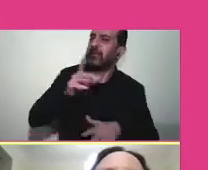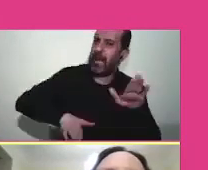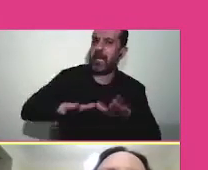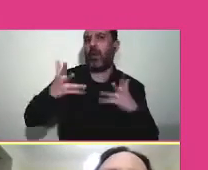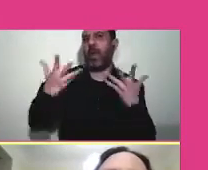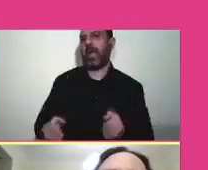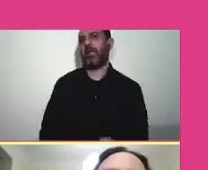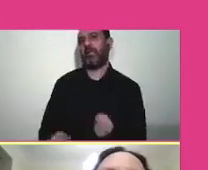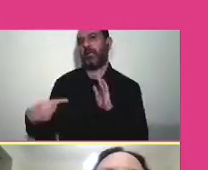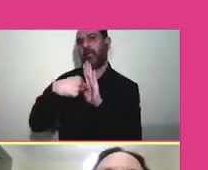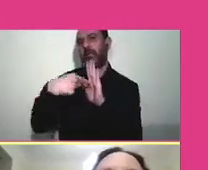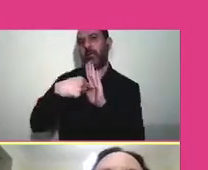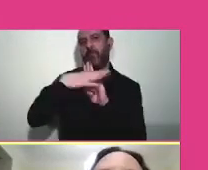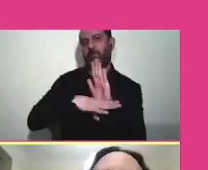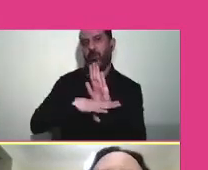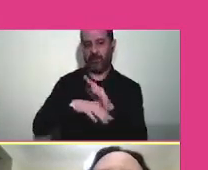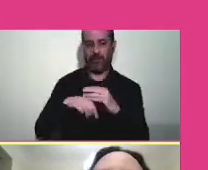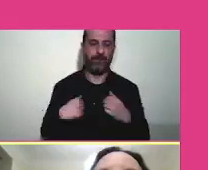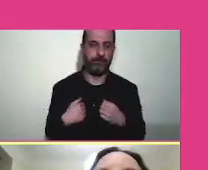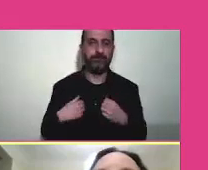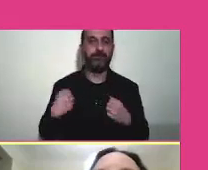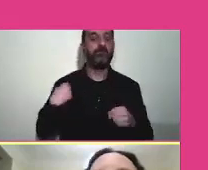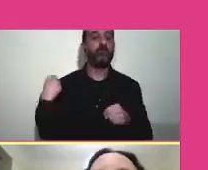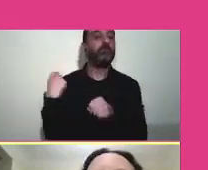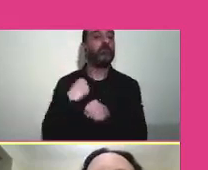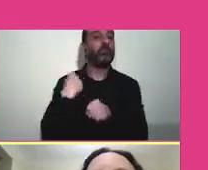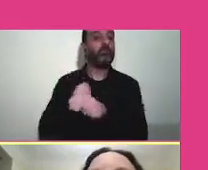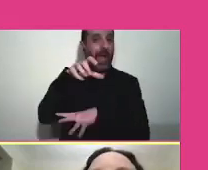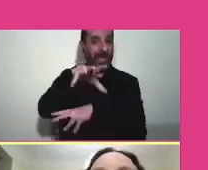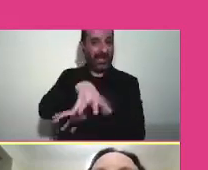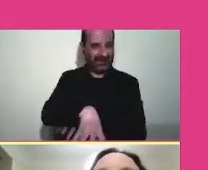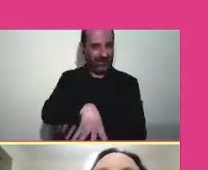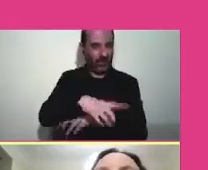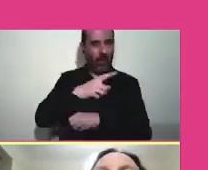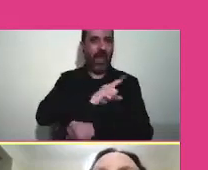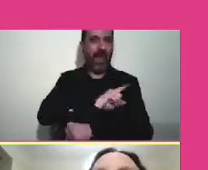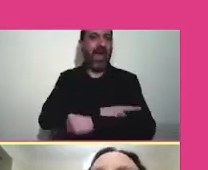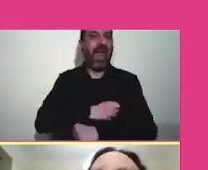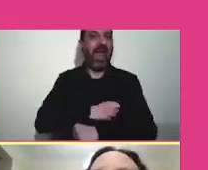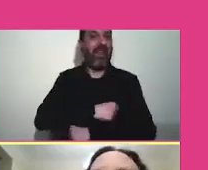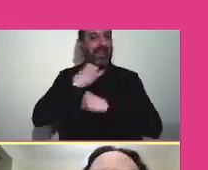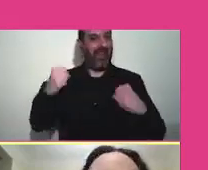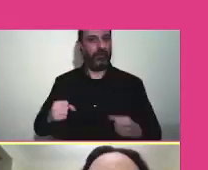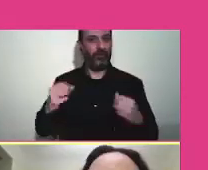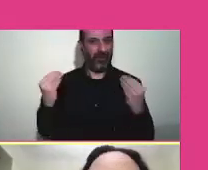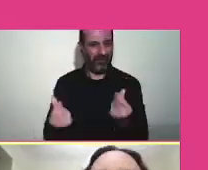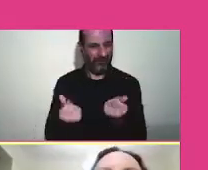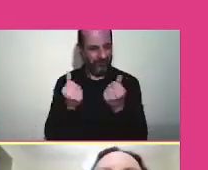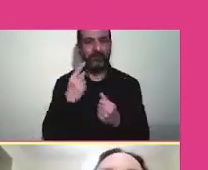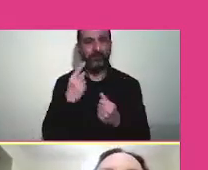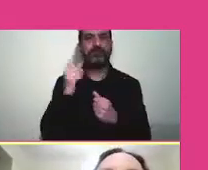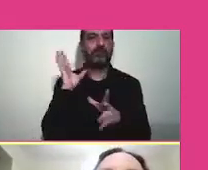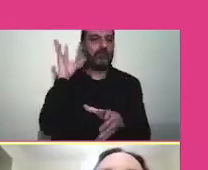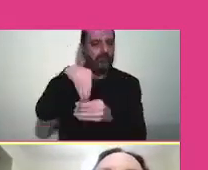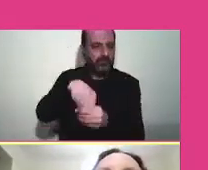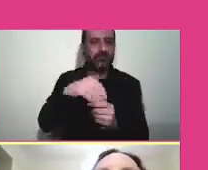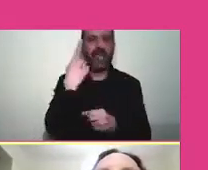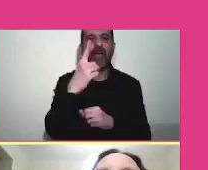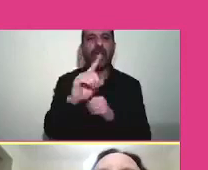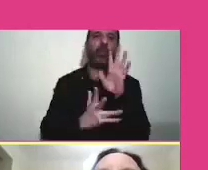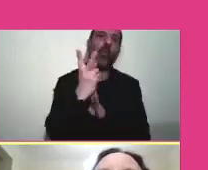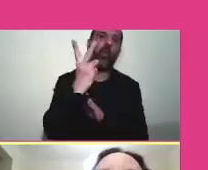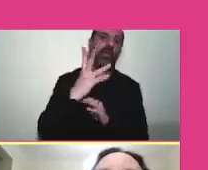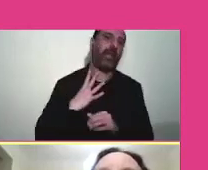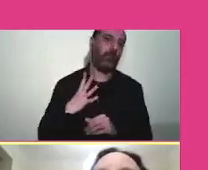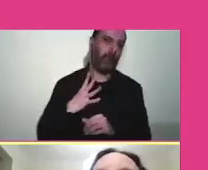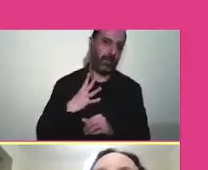Συνολικά στο εργαστήριο ενδυνάμωσης δεξιοτήτων συμμετείχαν 112 άνθρωποι, εκ των οποίων